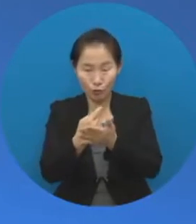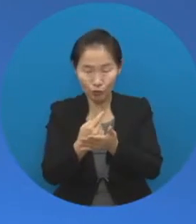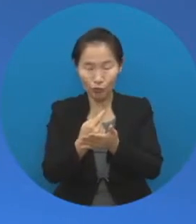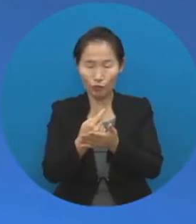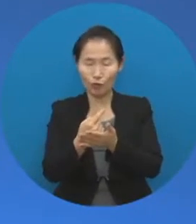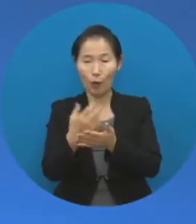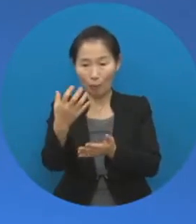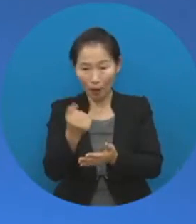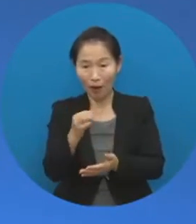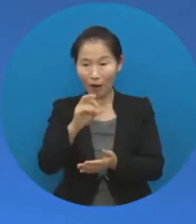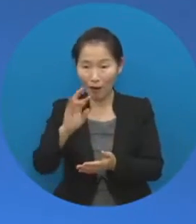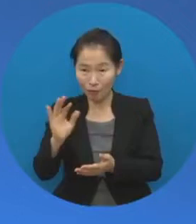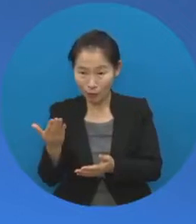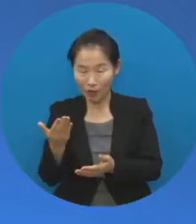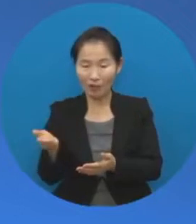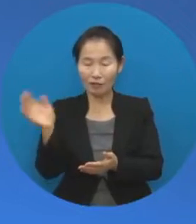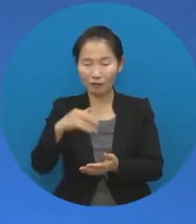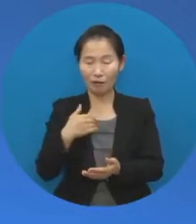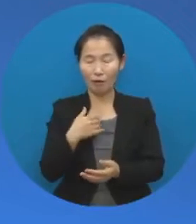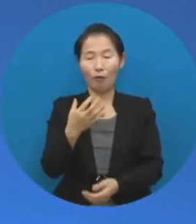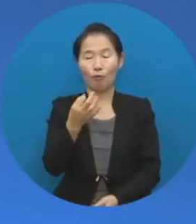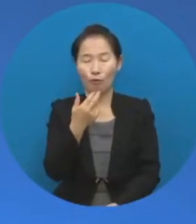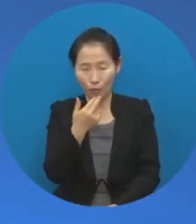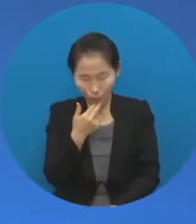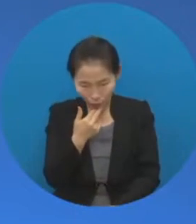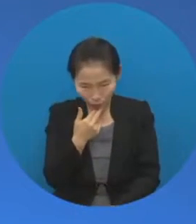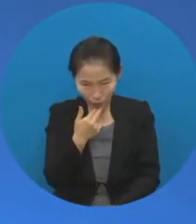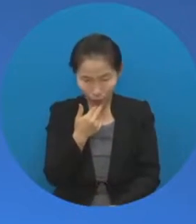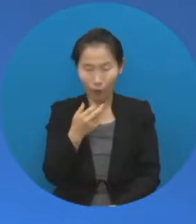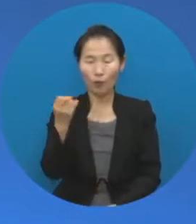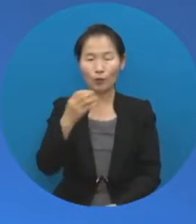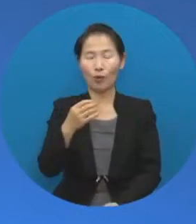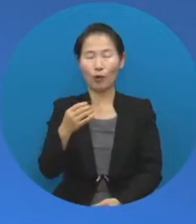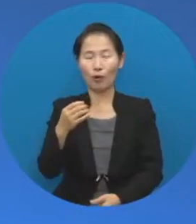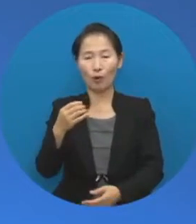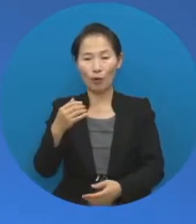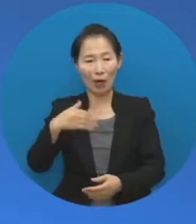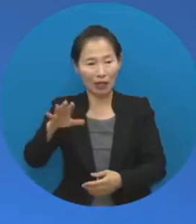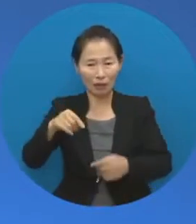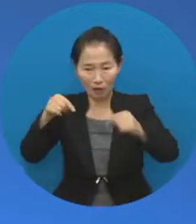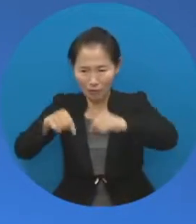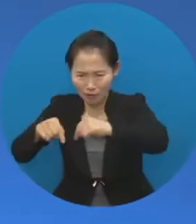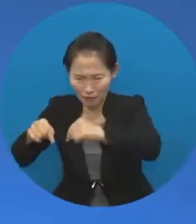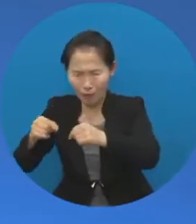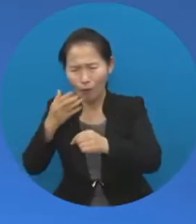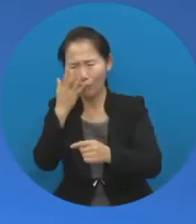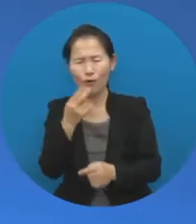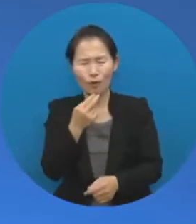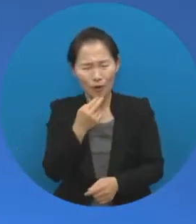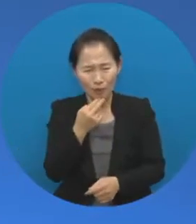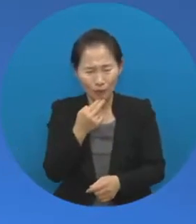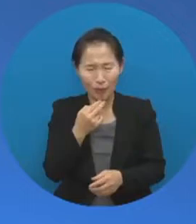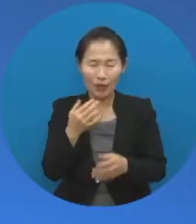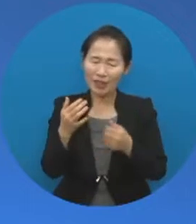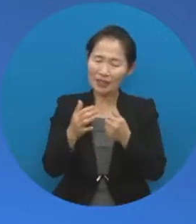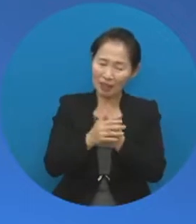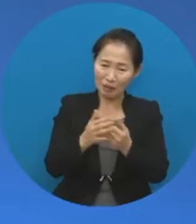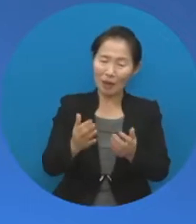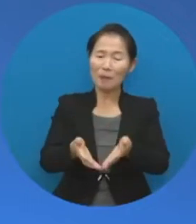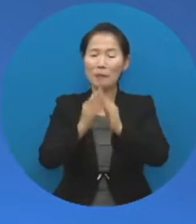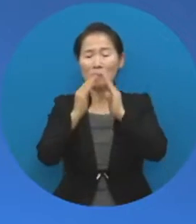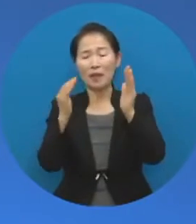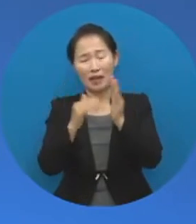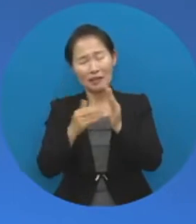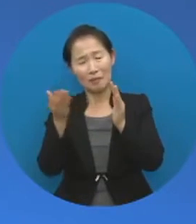백도 없고 뭐 그렇다고 제가 이제 화상 입은 얼굴로 무슨 영업을 할 수도 없고 최악의 상황이잖아요. 사업하기엔